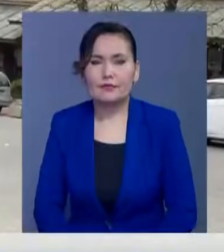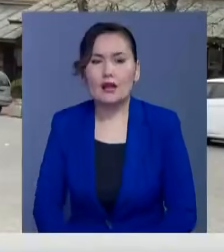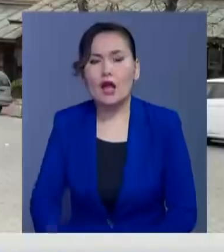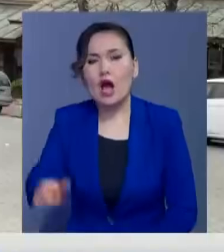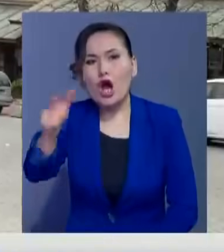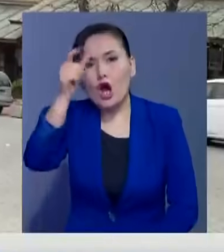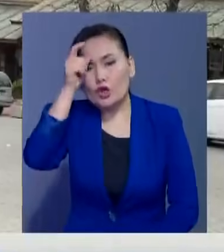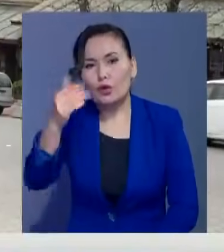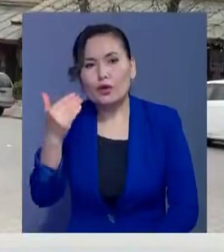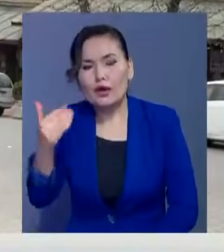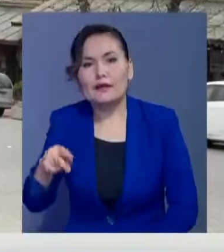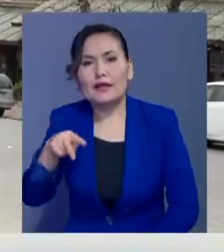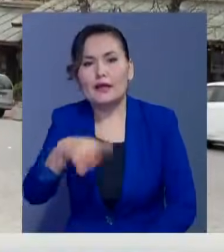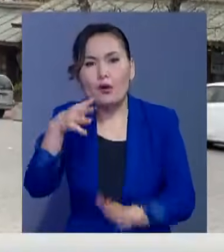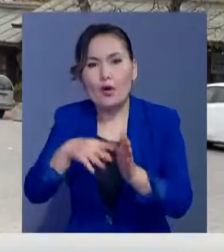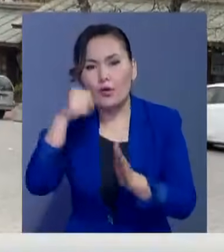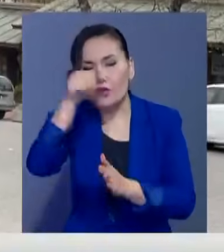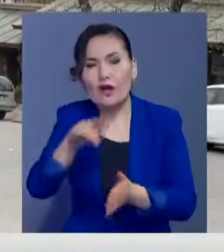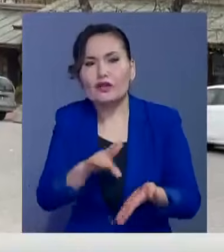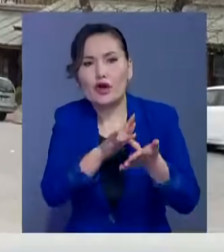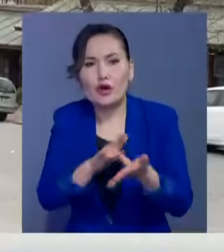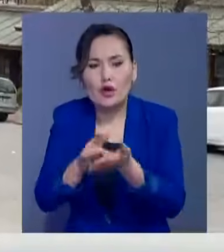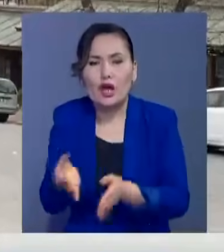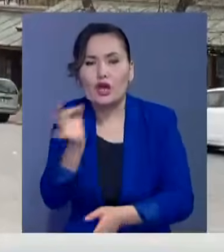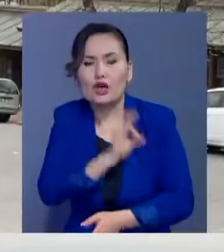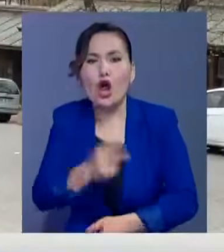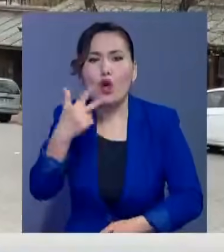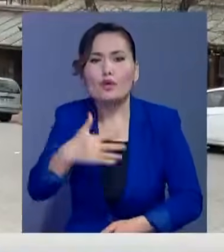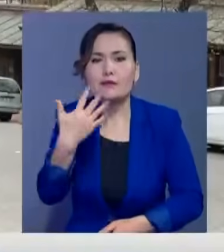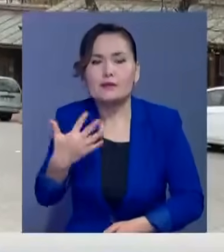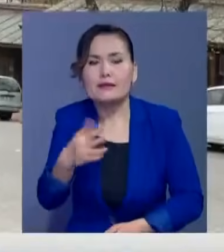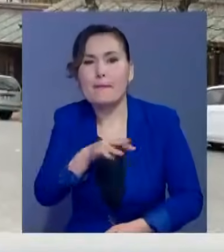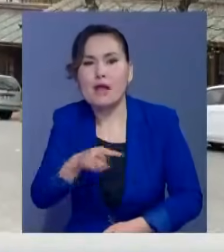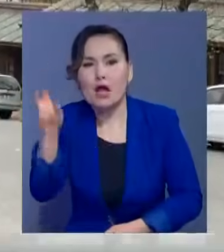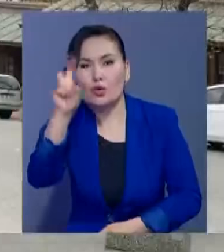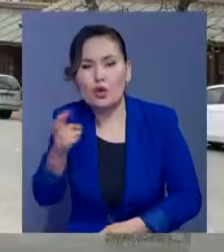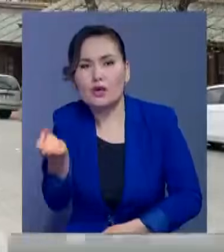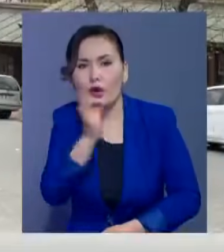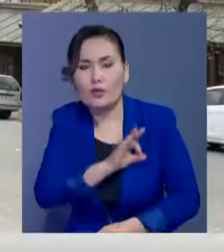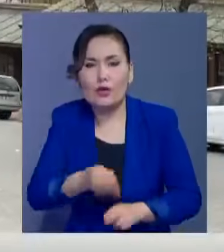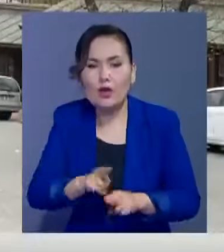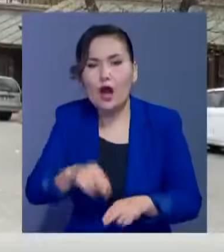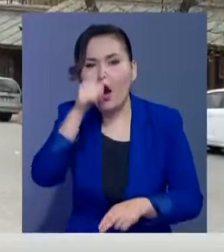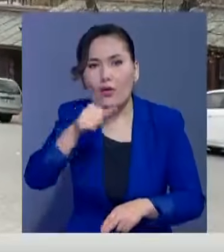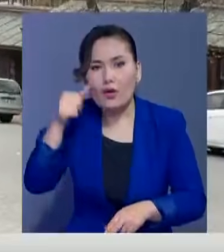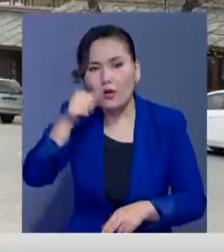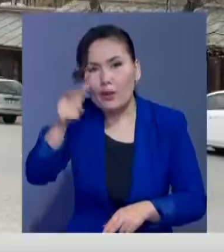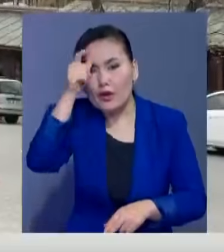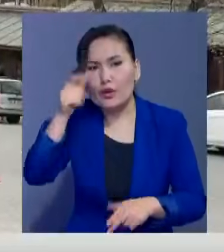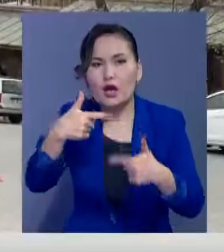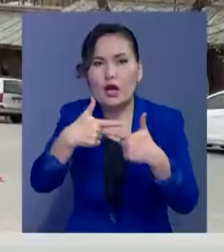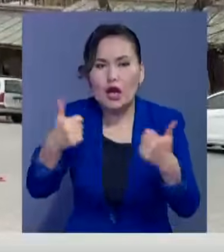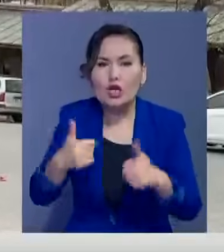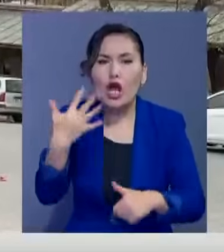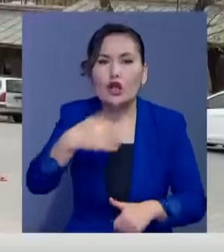Түркияның қоржынына 2019 жылы туризмнен 35 миллиард долларға жуық табыс түскен. Сондай-ақ былтыр елдің қонақ үйлеріне